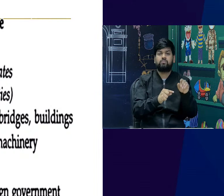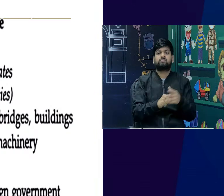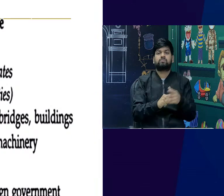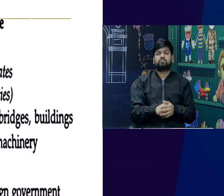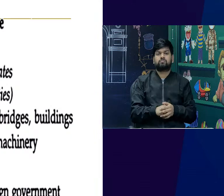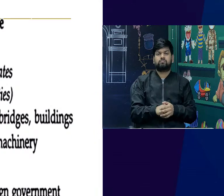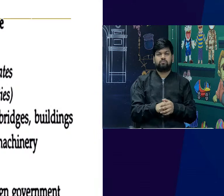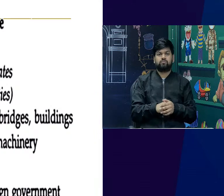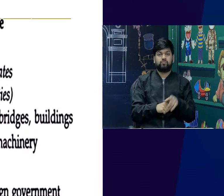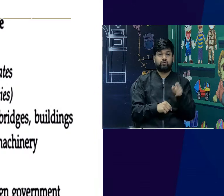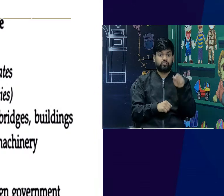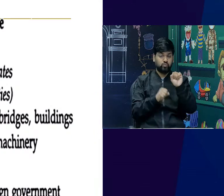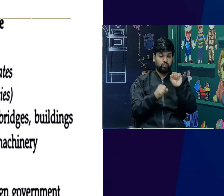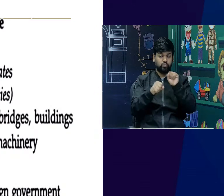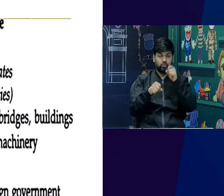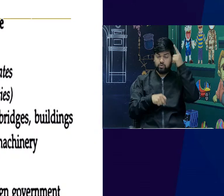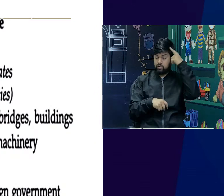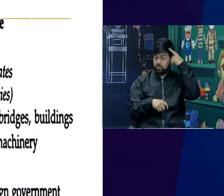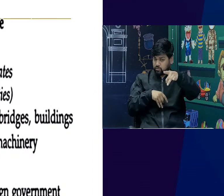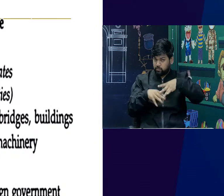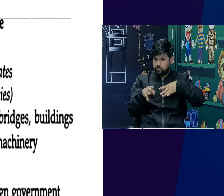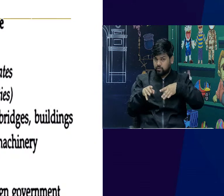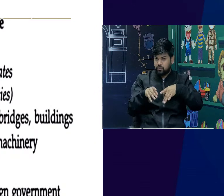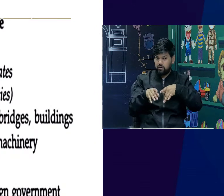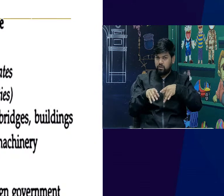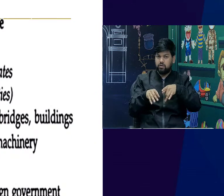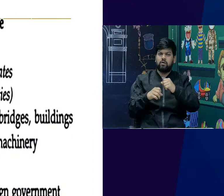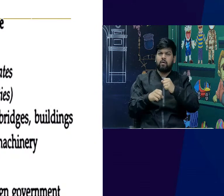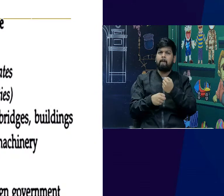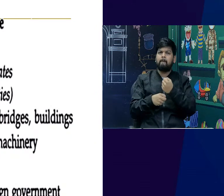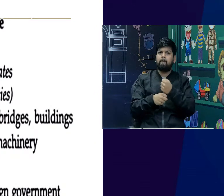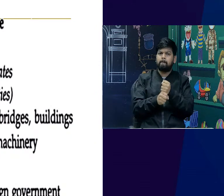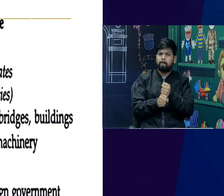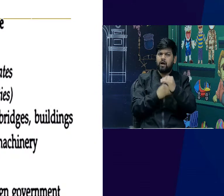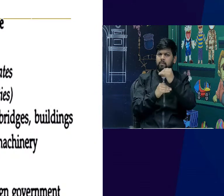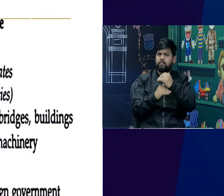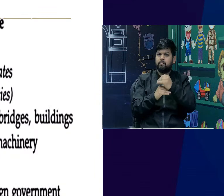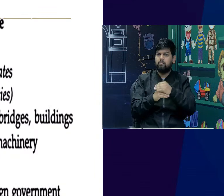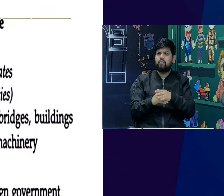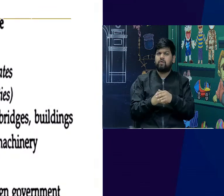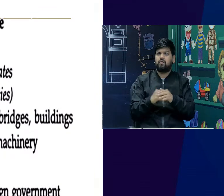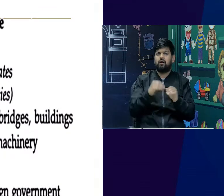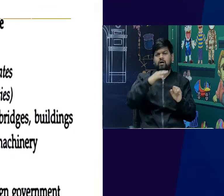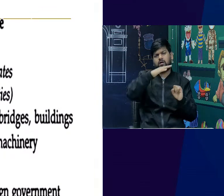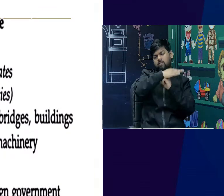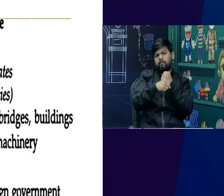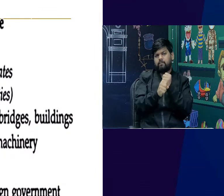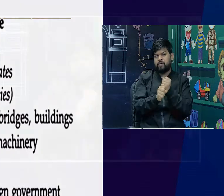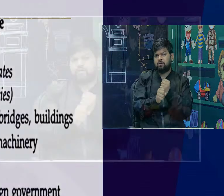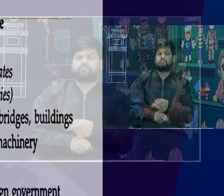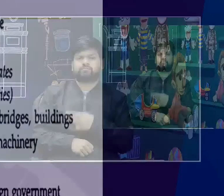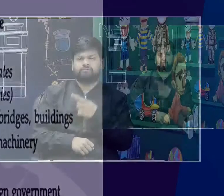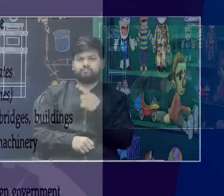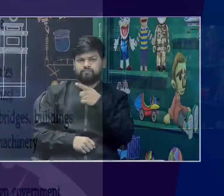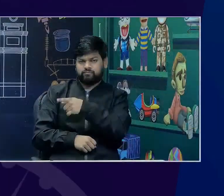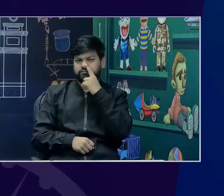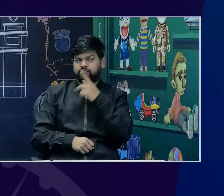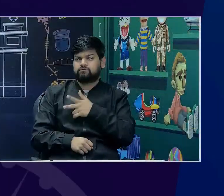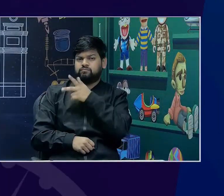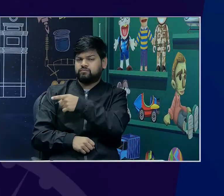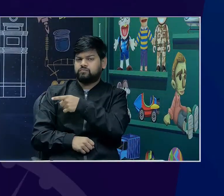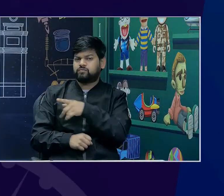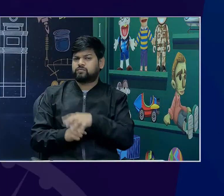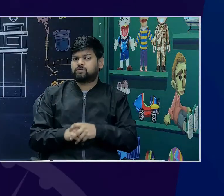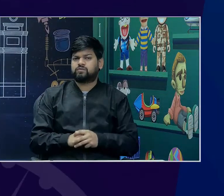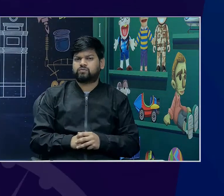लोन्स, कंस्ट्रक्शन ऑफ रोड्स, ब्रिजेस, एक्सेट्रा. So ma'am, as we are discussing on this important concept, not only in terms